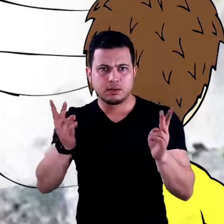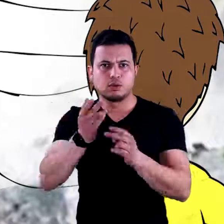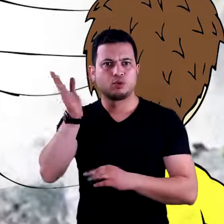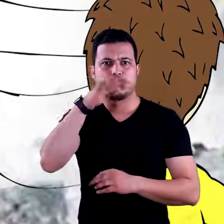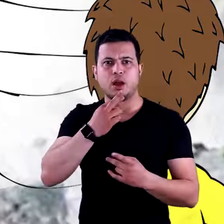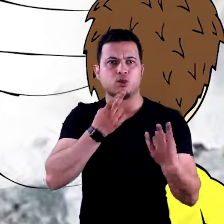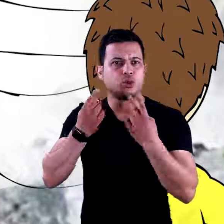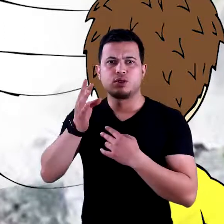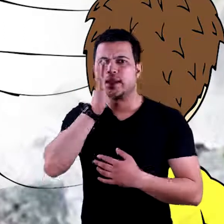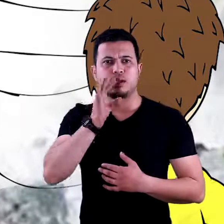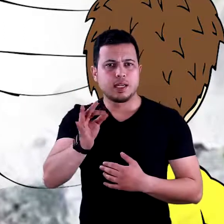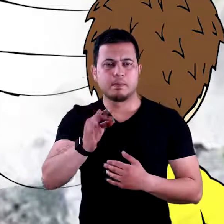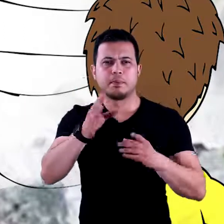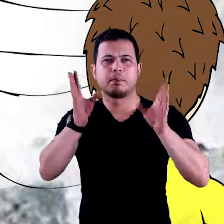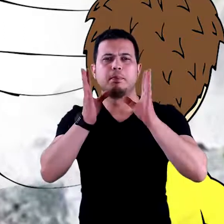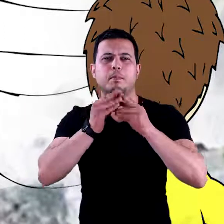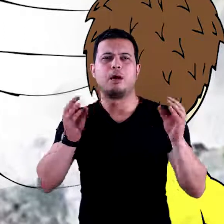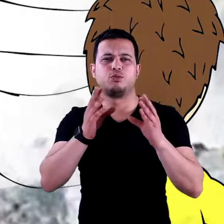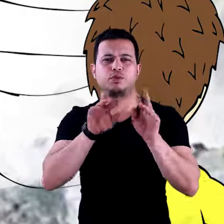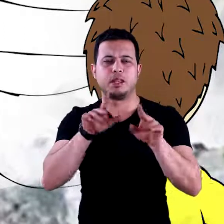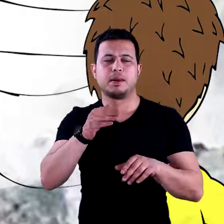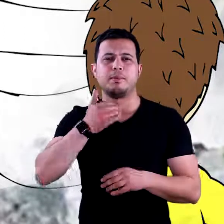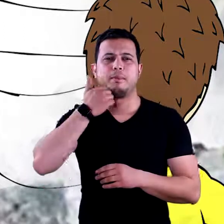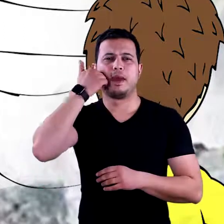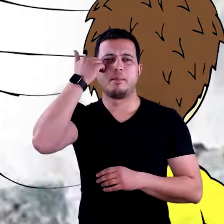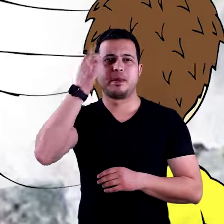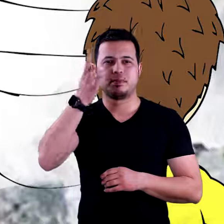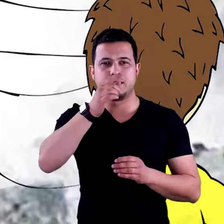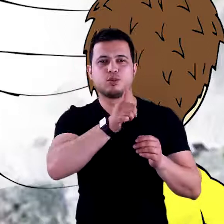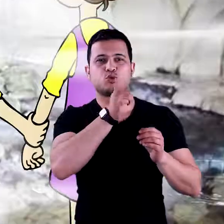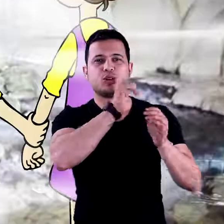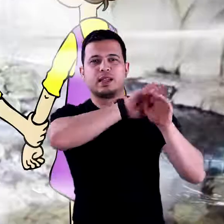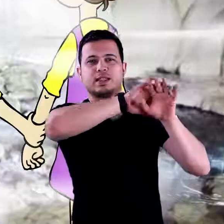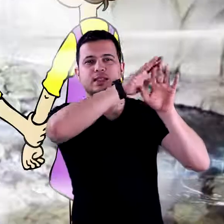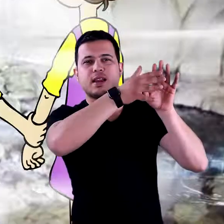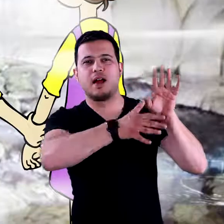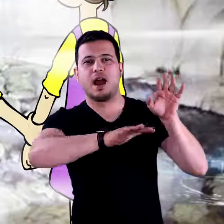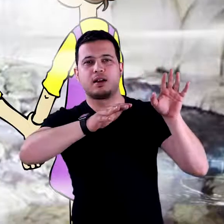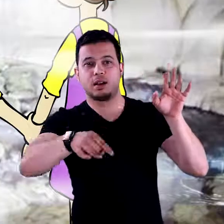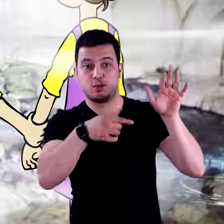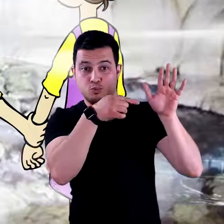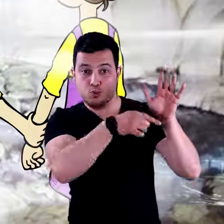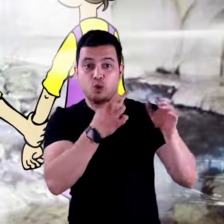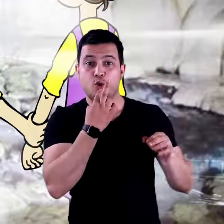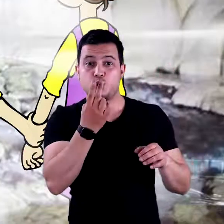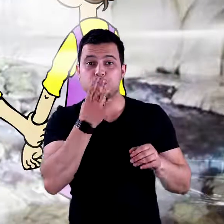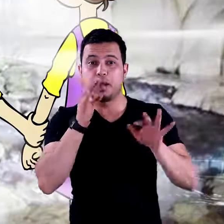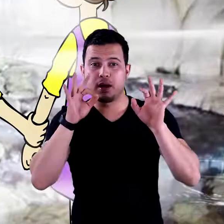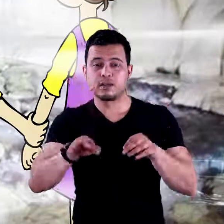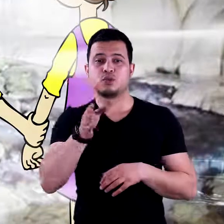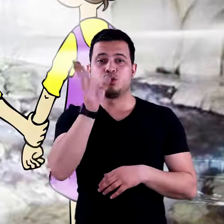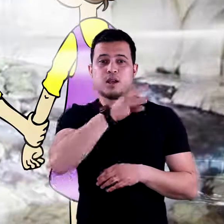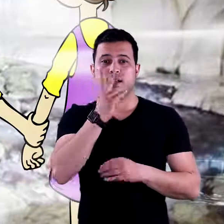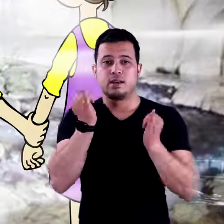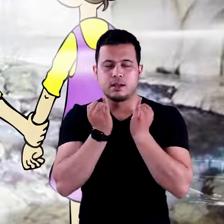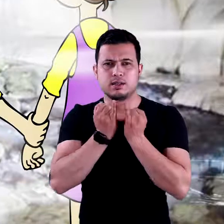konuşan pamuk gibi bembeyaz bir travertendi. Burası amma da garip bir